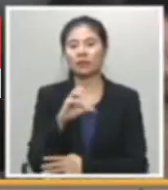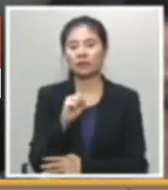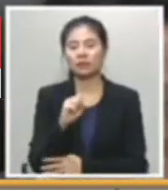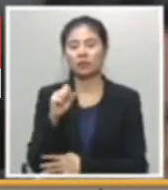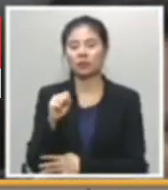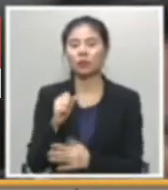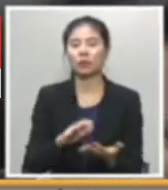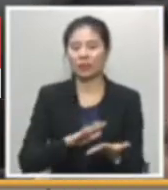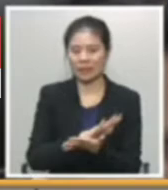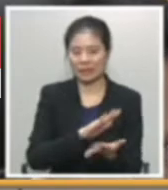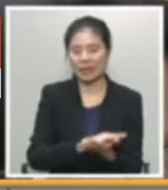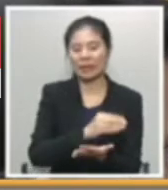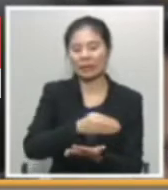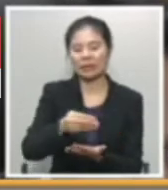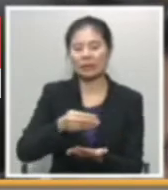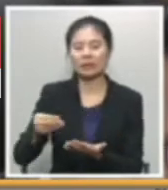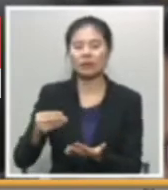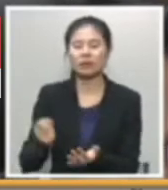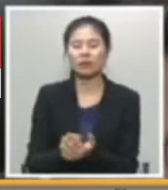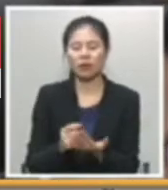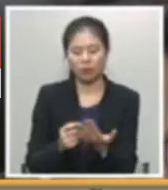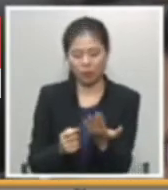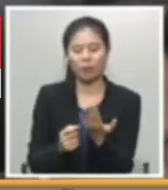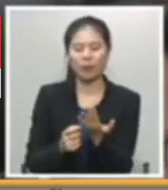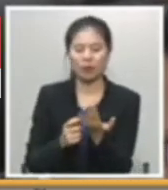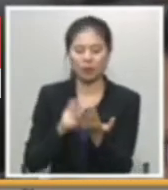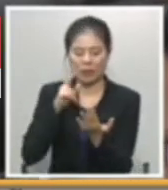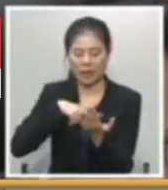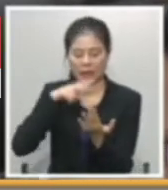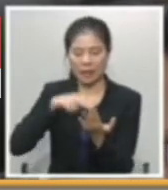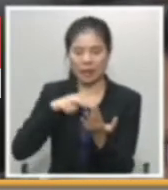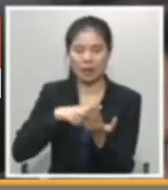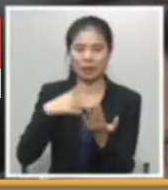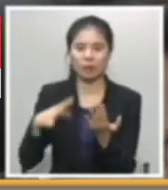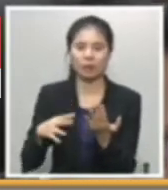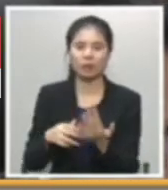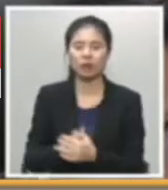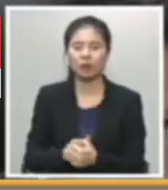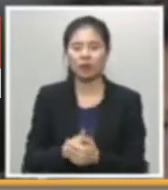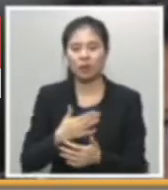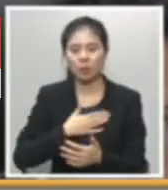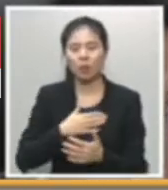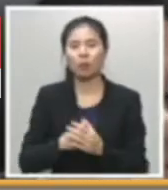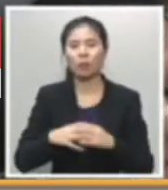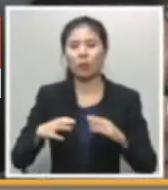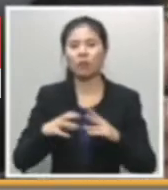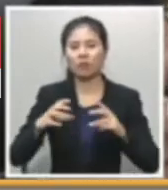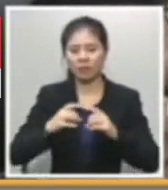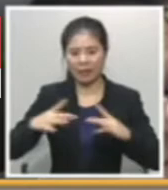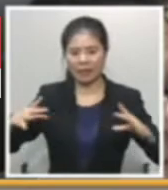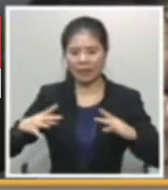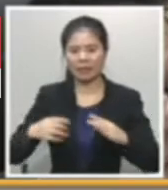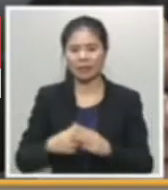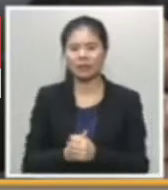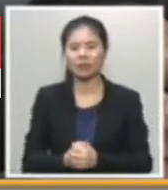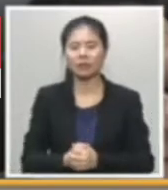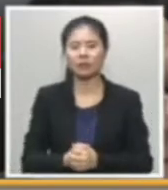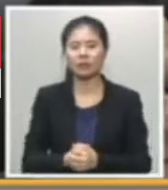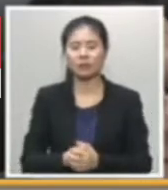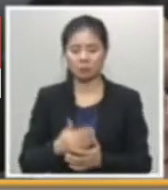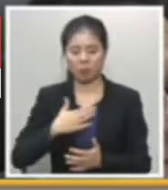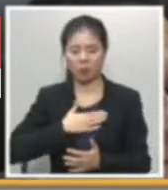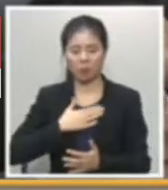านผมขอเรียนว่าเราฝ่ายค้านโดยเฉพาะอย่างยิ่งกับผ